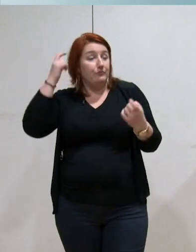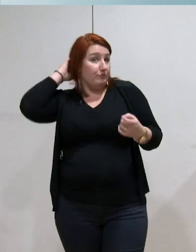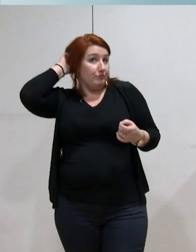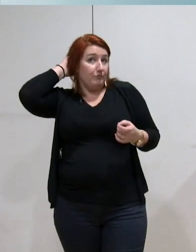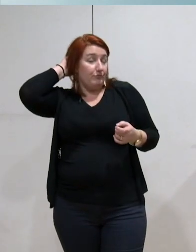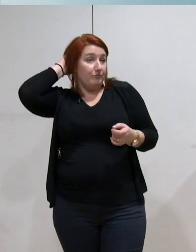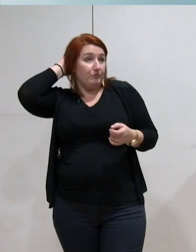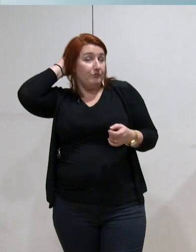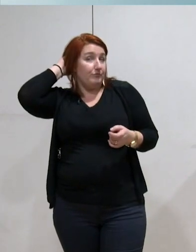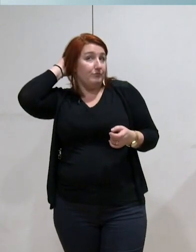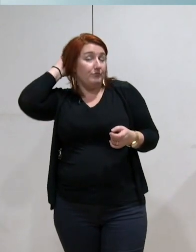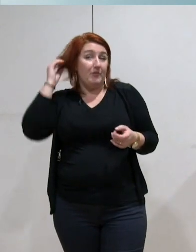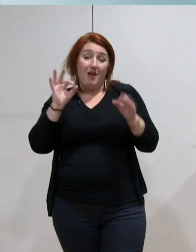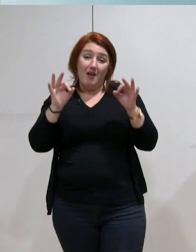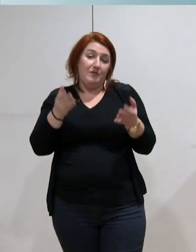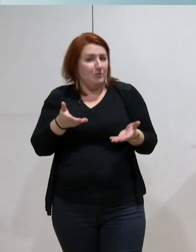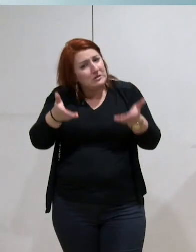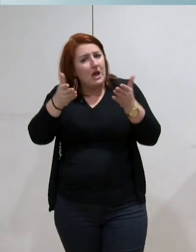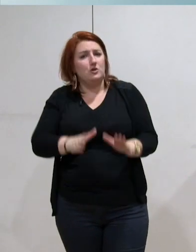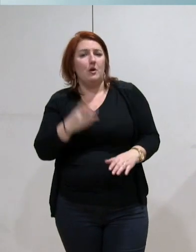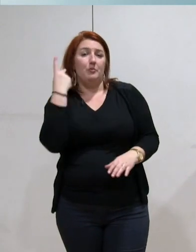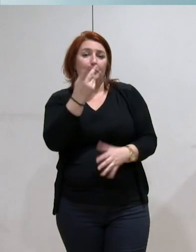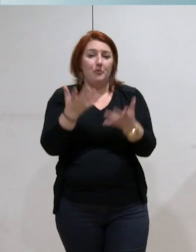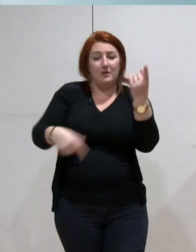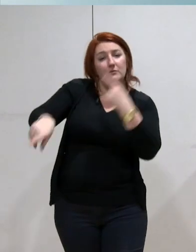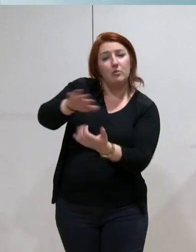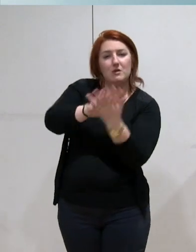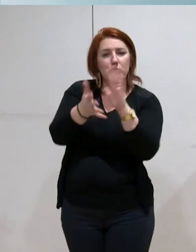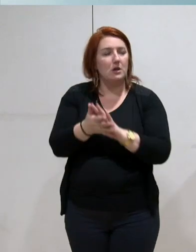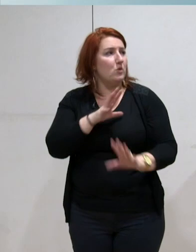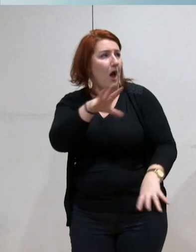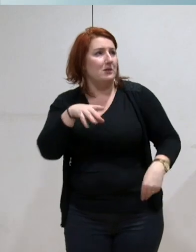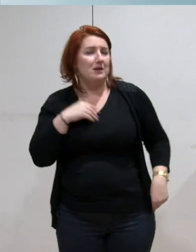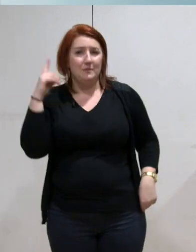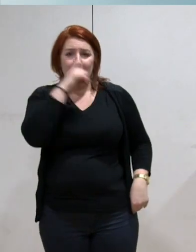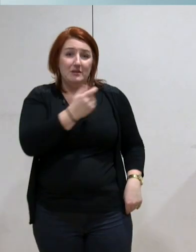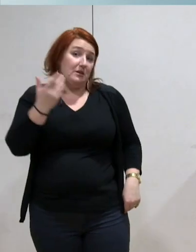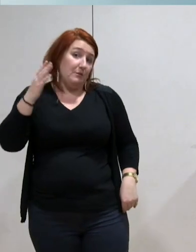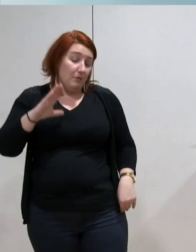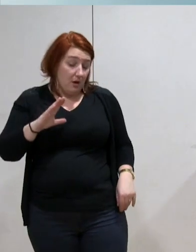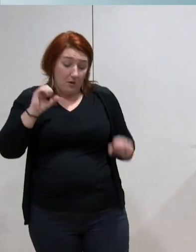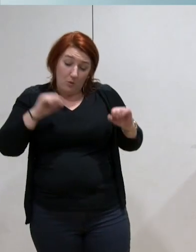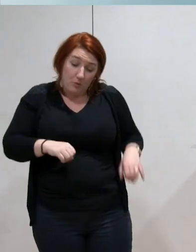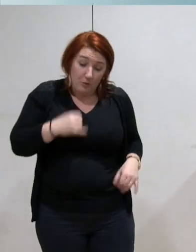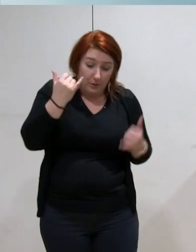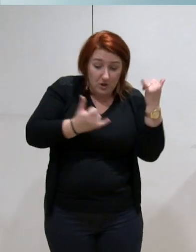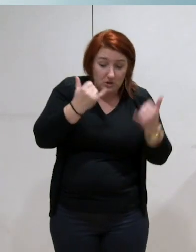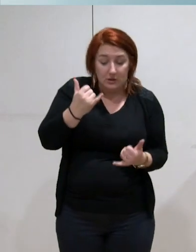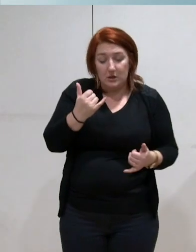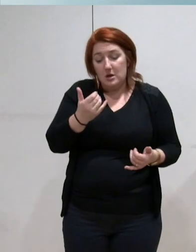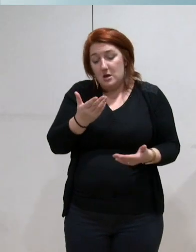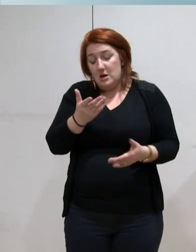choix qui peut-être difficile pour des associations mais qui vraiment qui remet de l'équilibre de l'égalité de